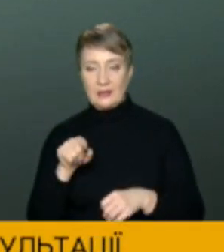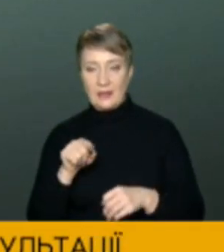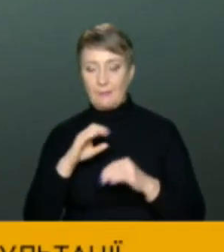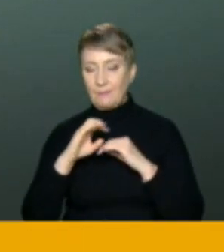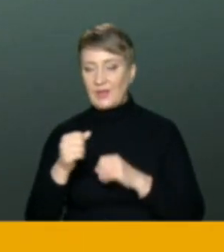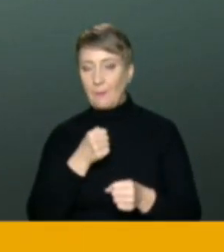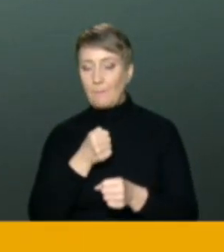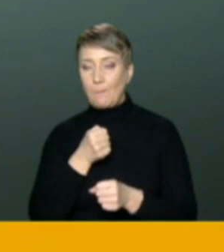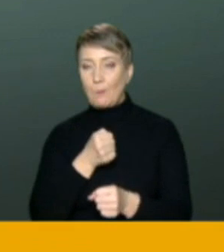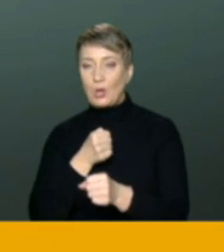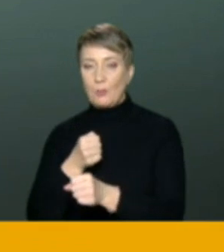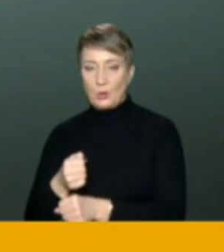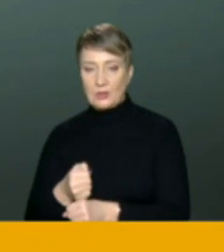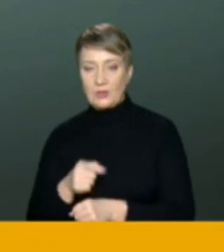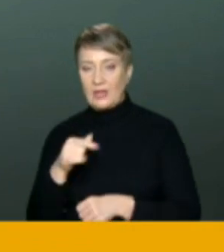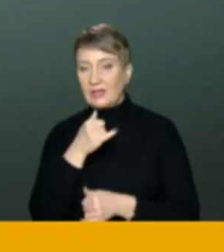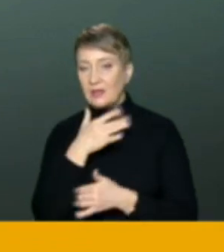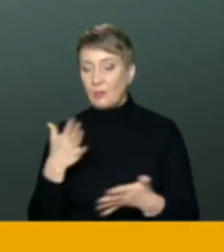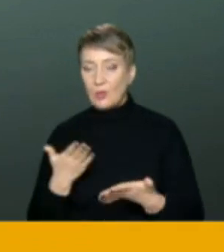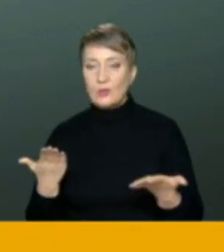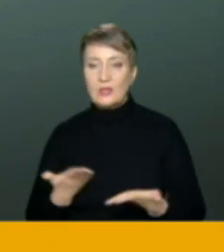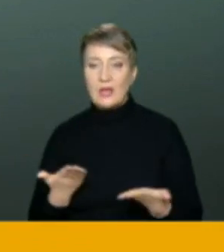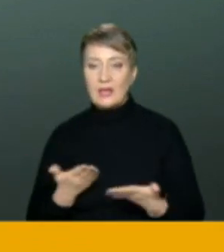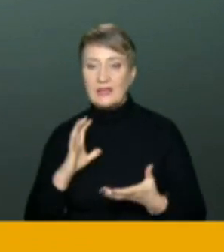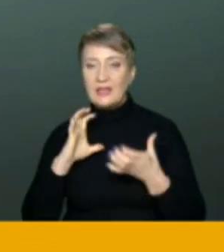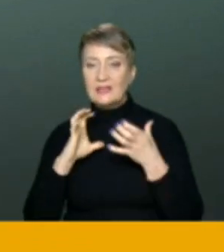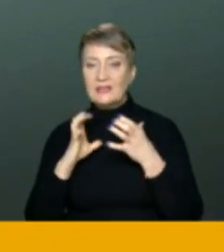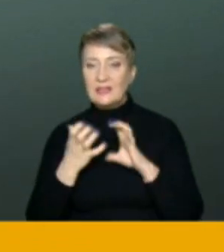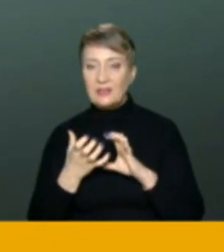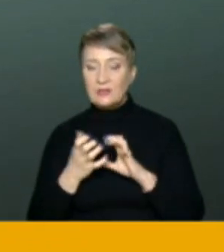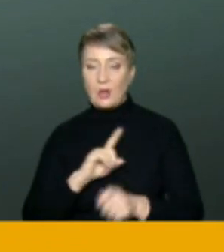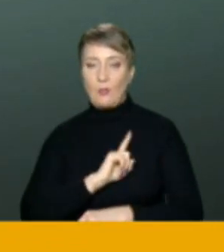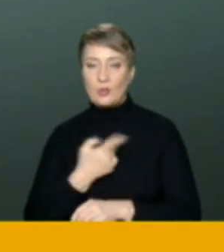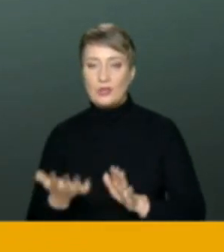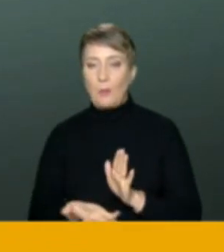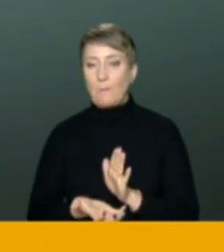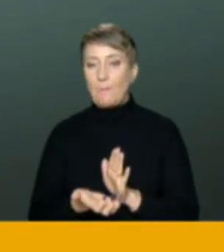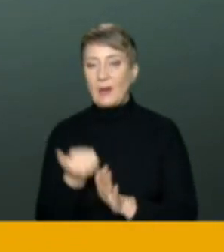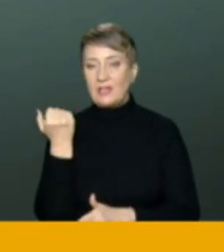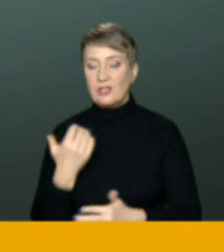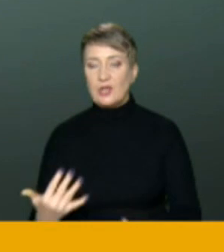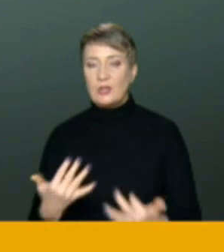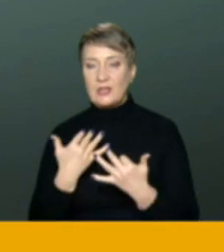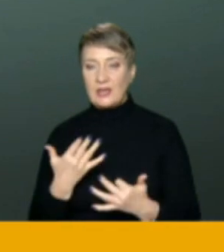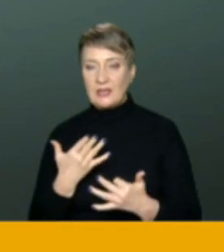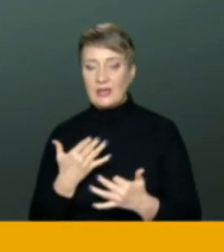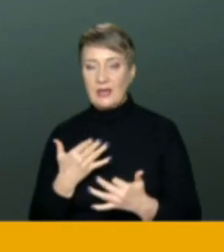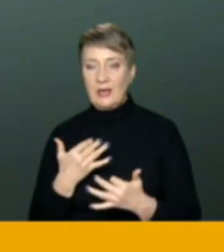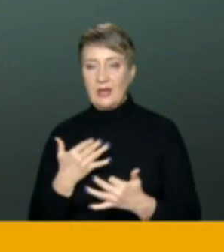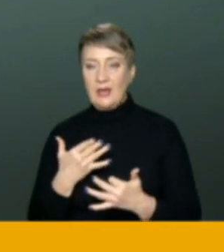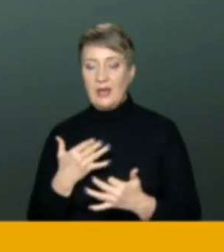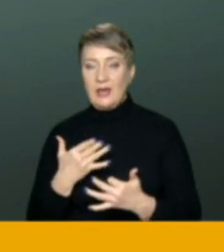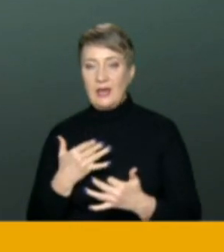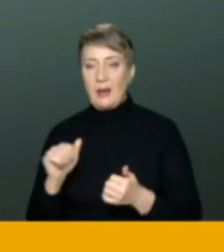вооружении. И поэтому они не могут какой-то серьезной огневой мощью поддерживать атаку пехоты в бою. Они могут